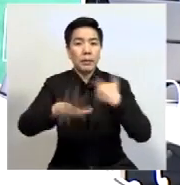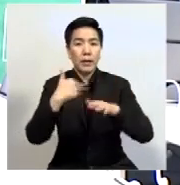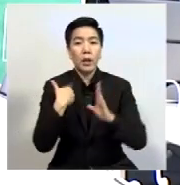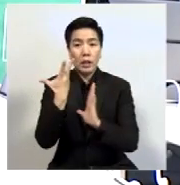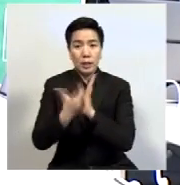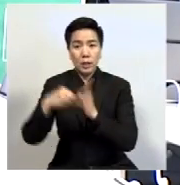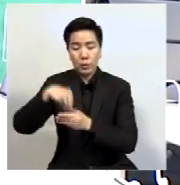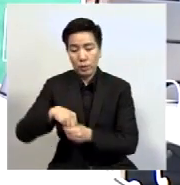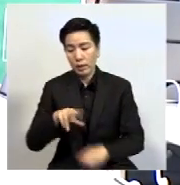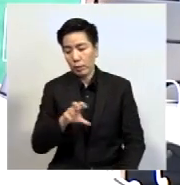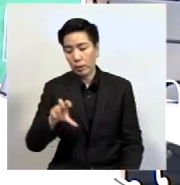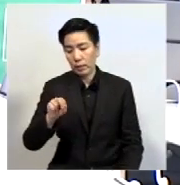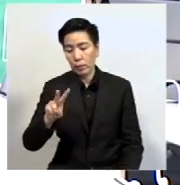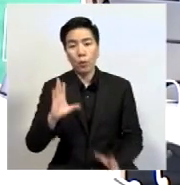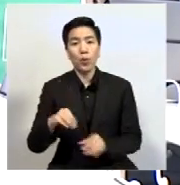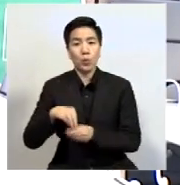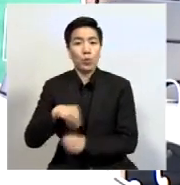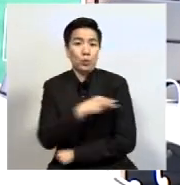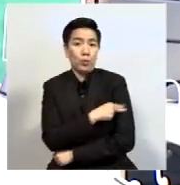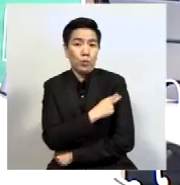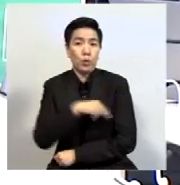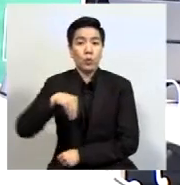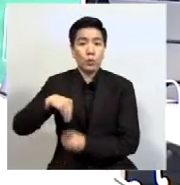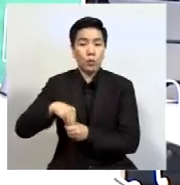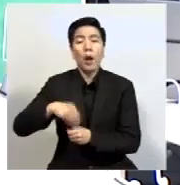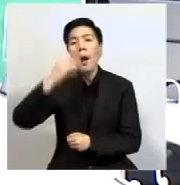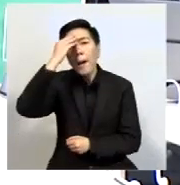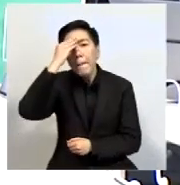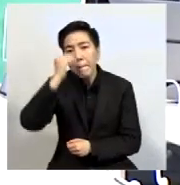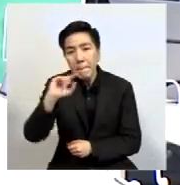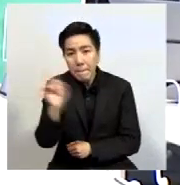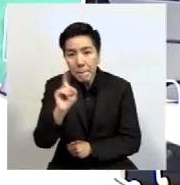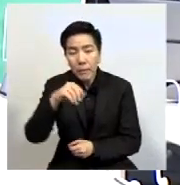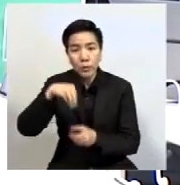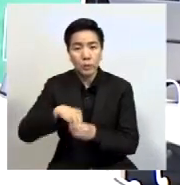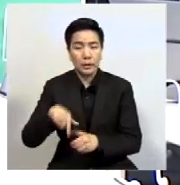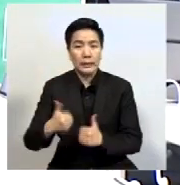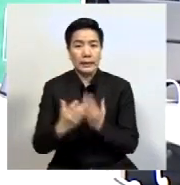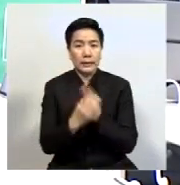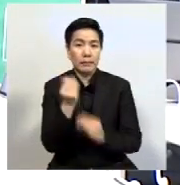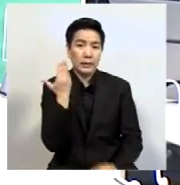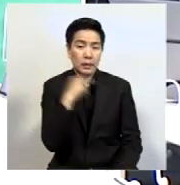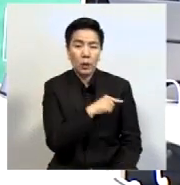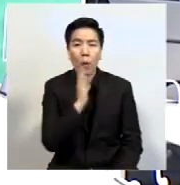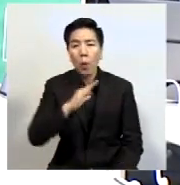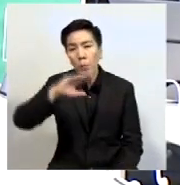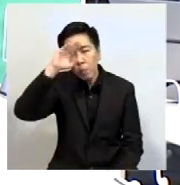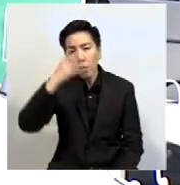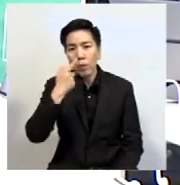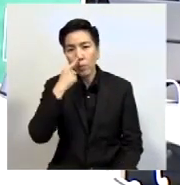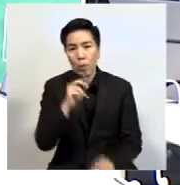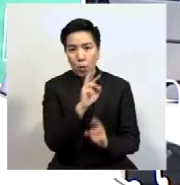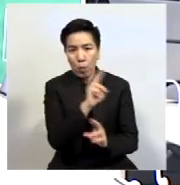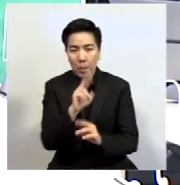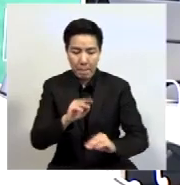าบาล332รายต้องเรียนว่าที่ยังอยู่ที่โรงพยาบาลเพราะว่าในช่วงสัปดาห์ที่ผ่านมาเนี่ยผู้ป่วยเข้าเกณฑ์เฝ้า